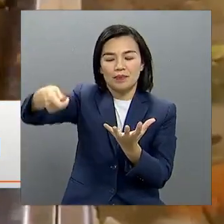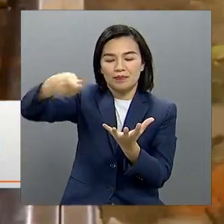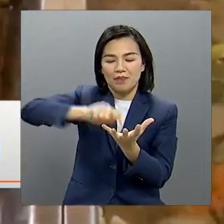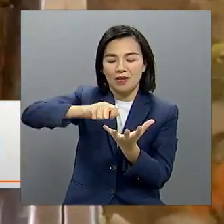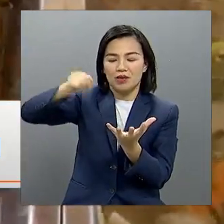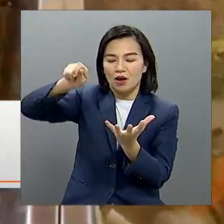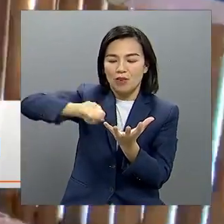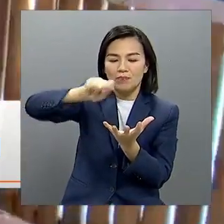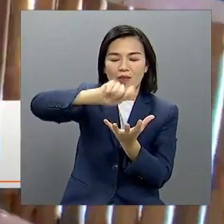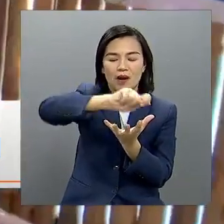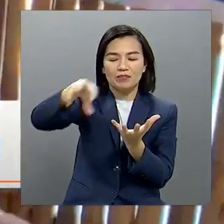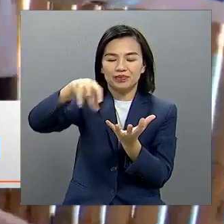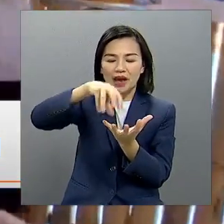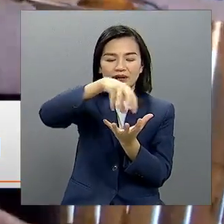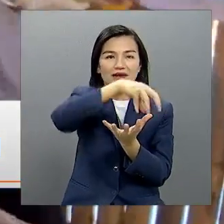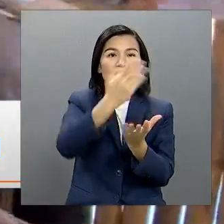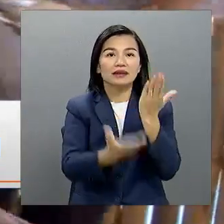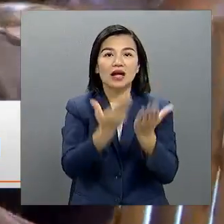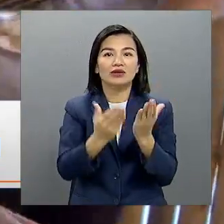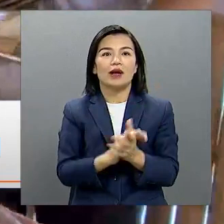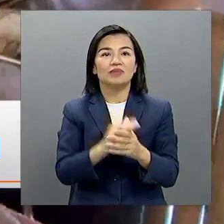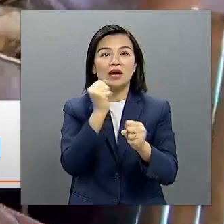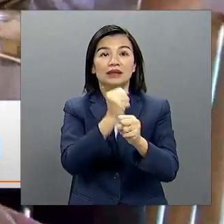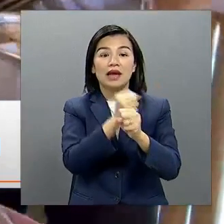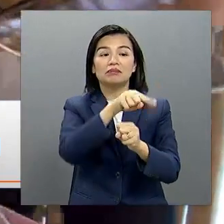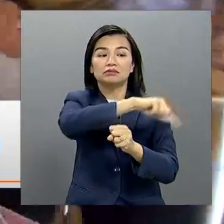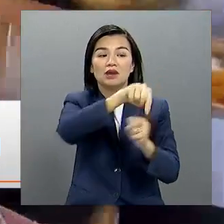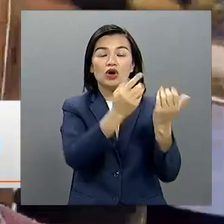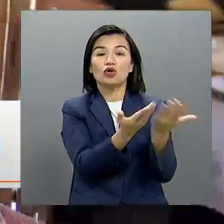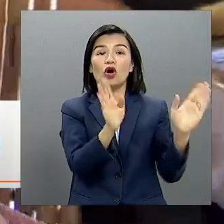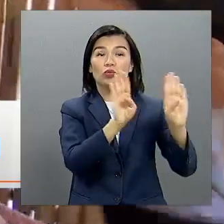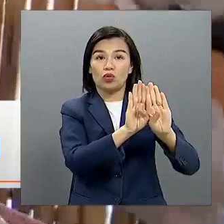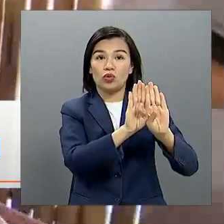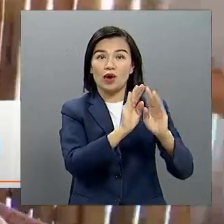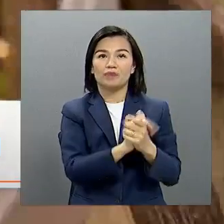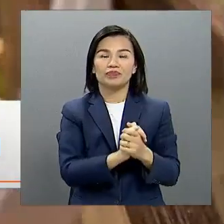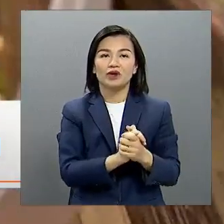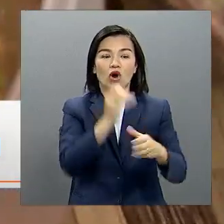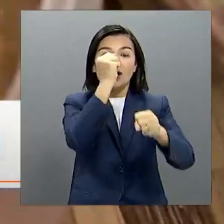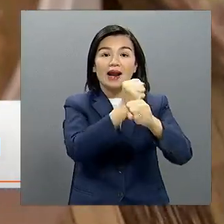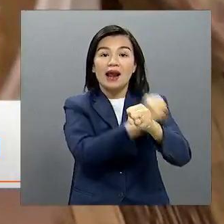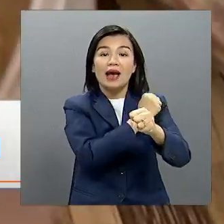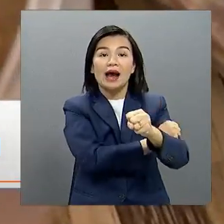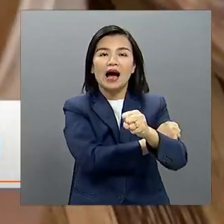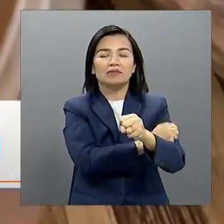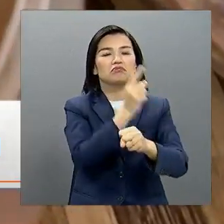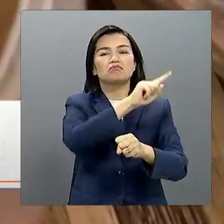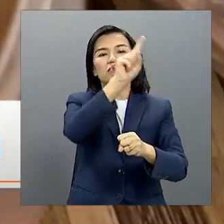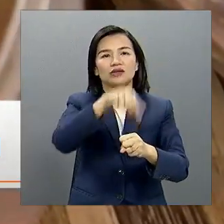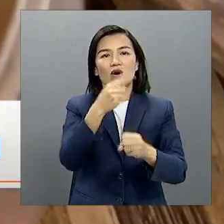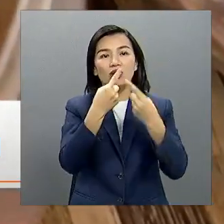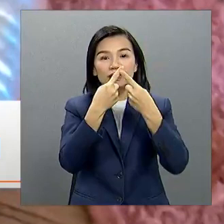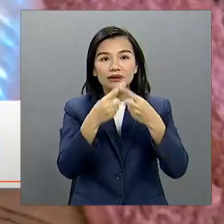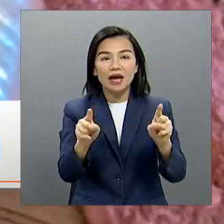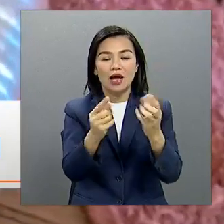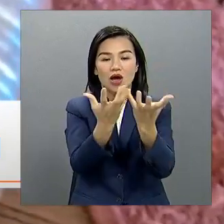ครับร้านนี้ทำเป็นธุรกิจแบบครอบครัวทำให้ต้นทุนค่าจ้างแรงงานมันลดลงไปแต่จะเน้นในเรื่องของ